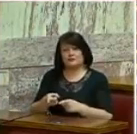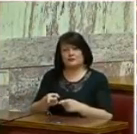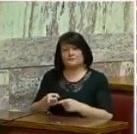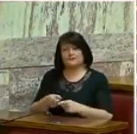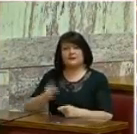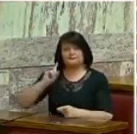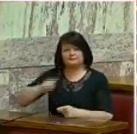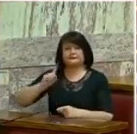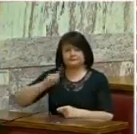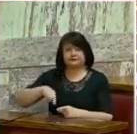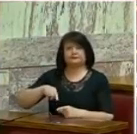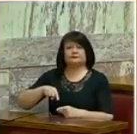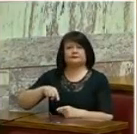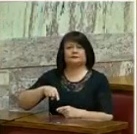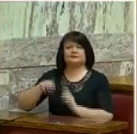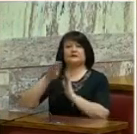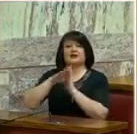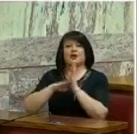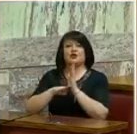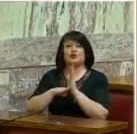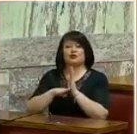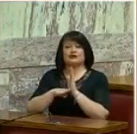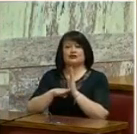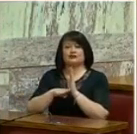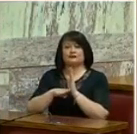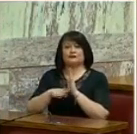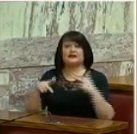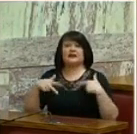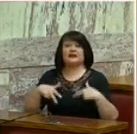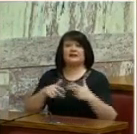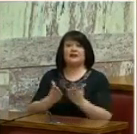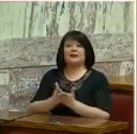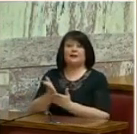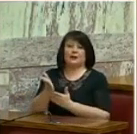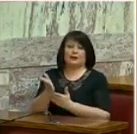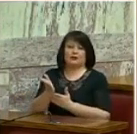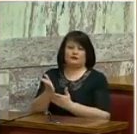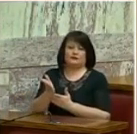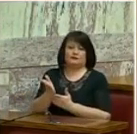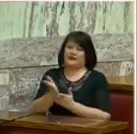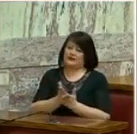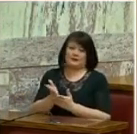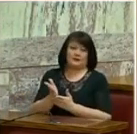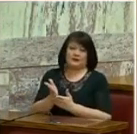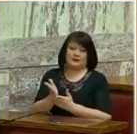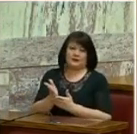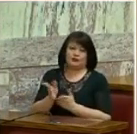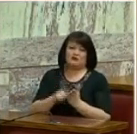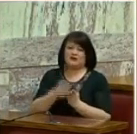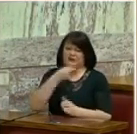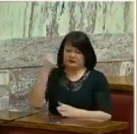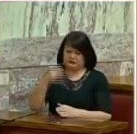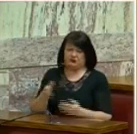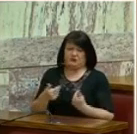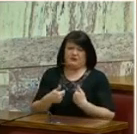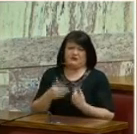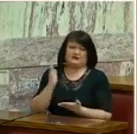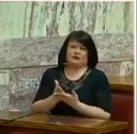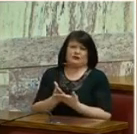παραβιάζει τους κανόνες του κράτους δικαίου στη χώρα και πρέπει να ντρεπόμαστε για τις επιλογές μας.